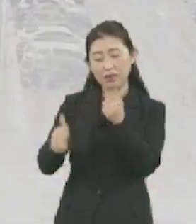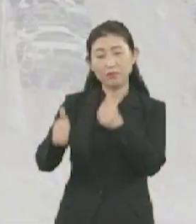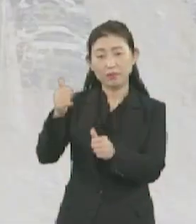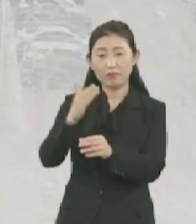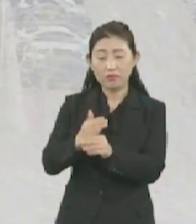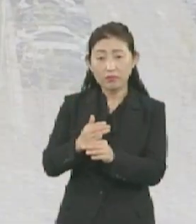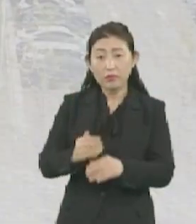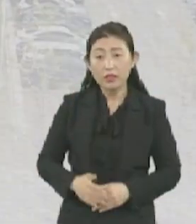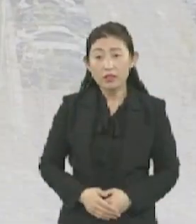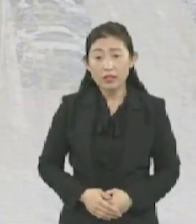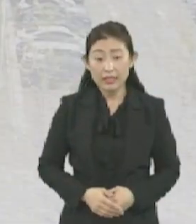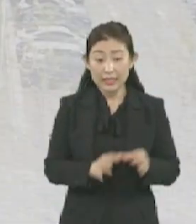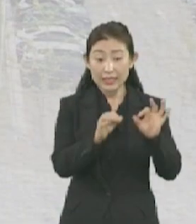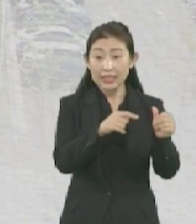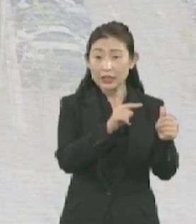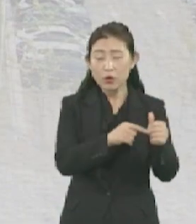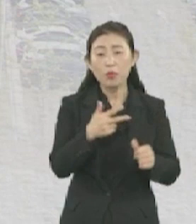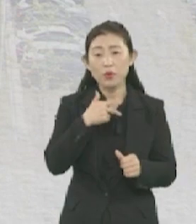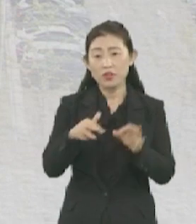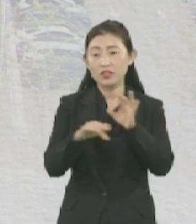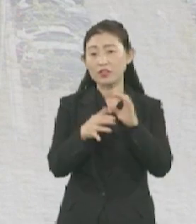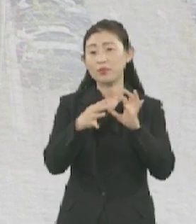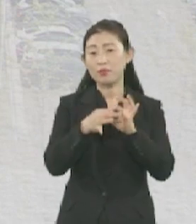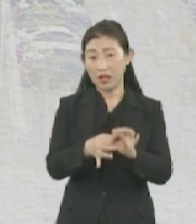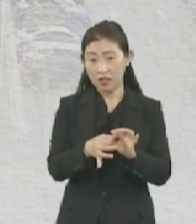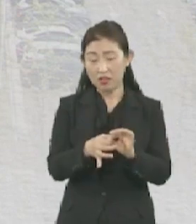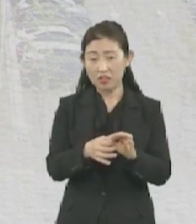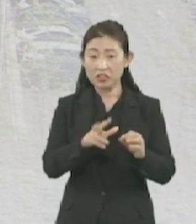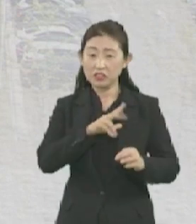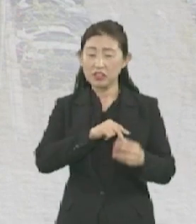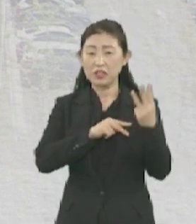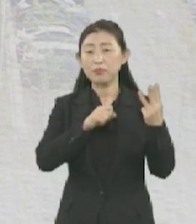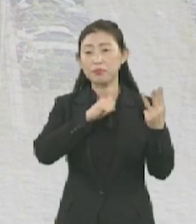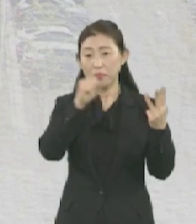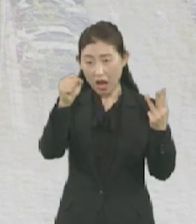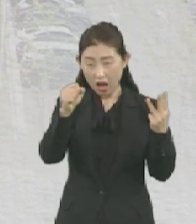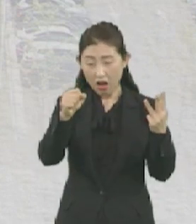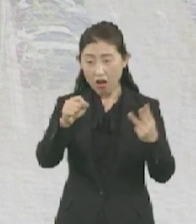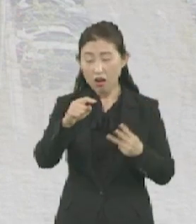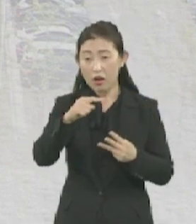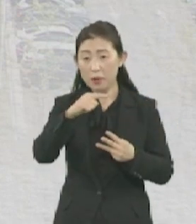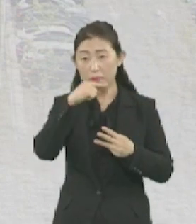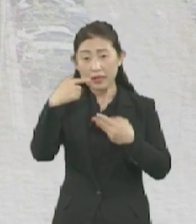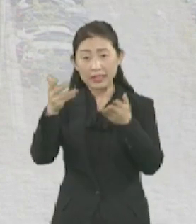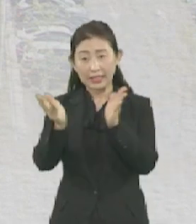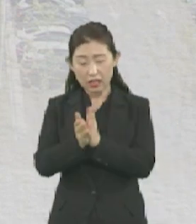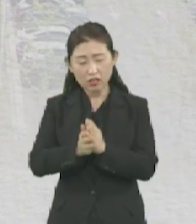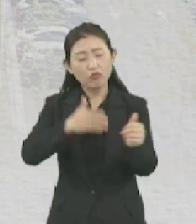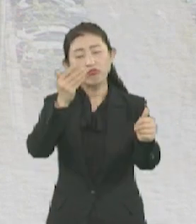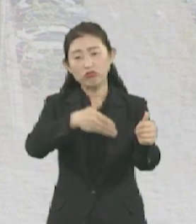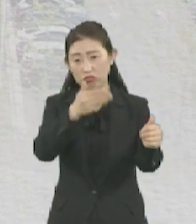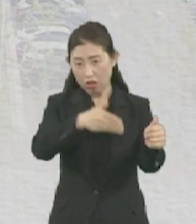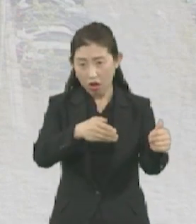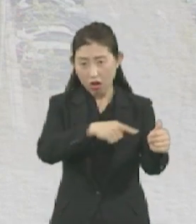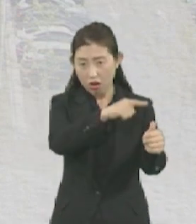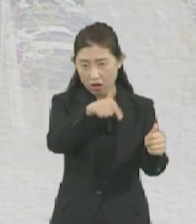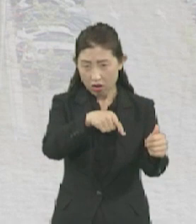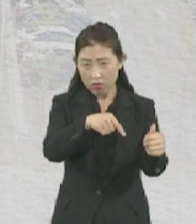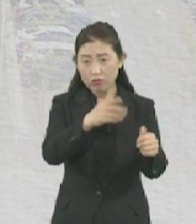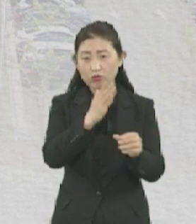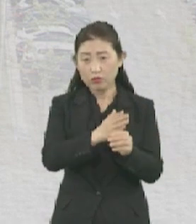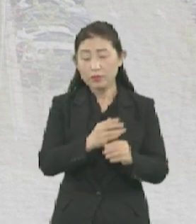벌입니다 김 의원은 보령 서천 출신 3선 의원으로 당 지도부가 출마를 권할 만큼 당내의 위상이